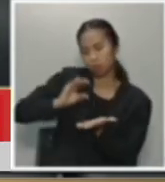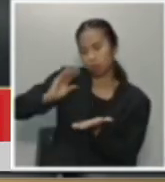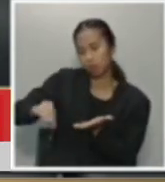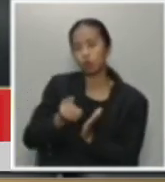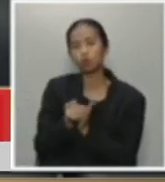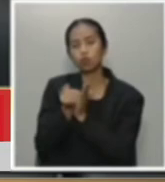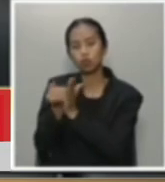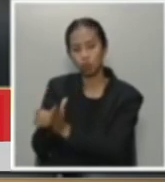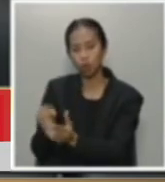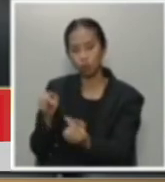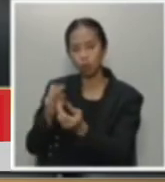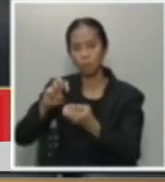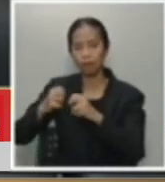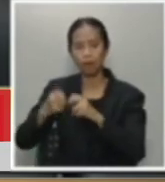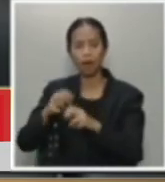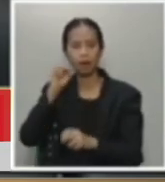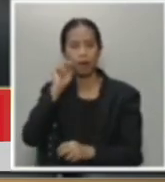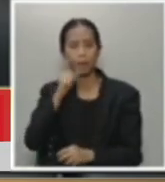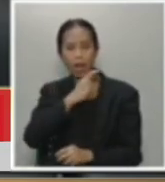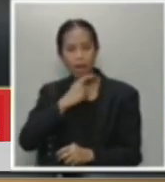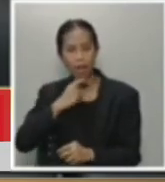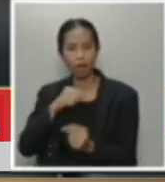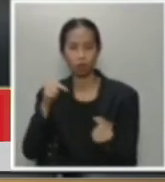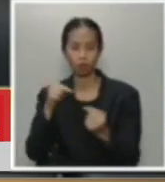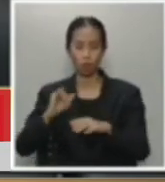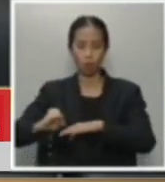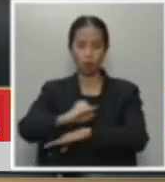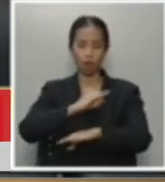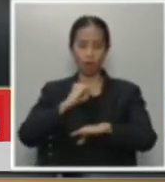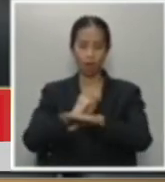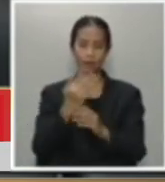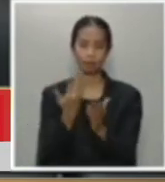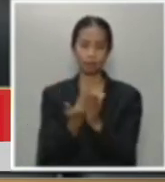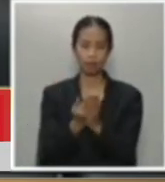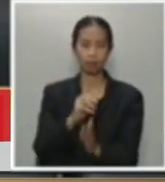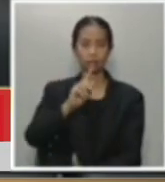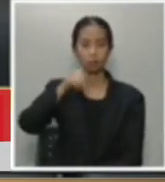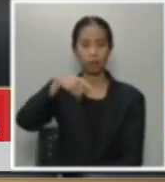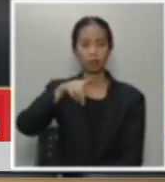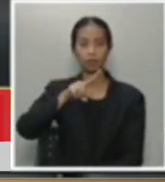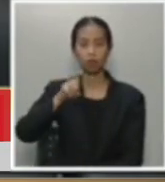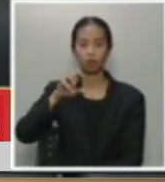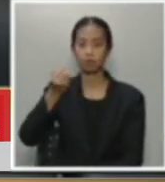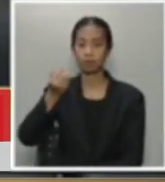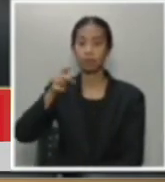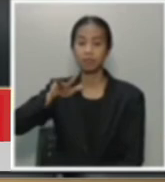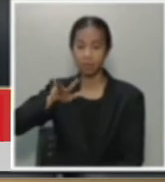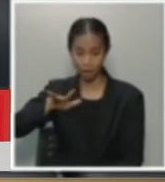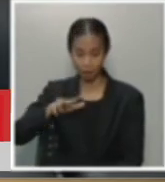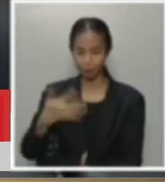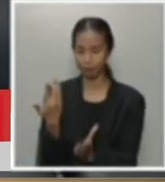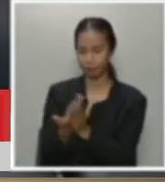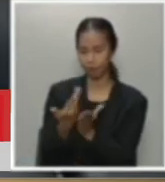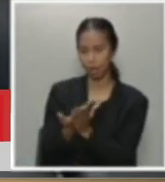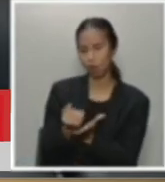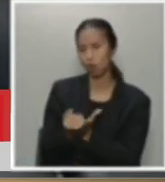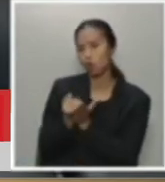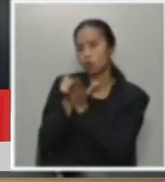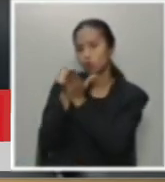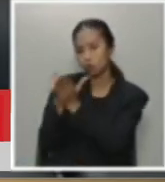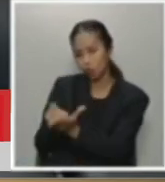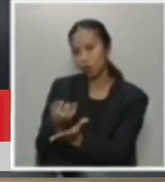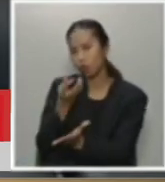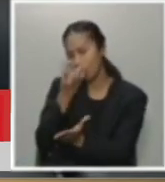แล้งไร่นาไร่ละ 1,113 บาทและยังมีเงินช่วยเหลือปัจจัยการผลิตนาข้า